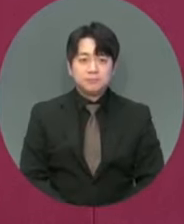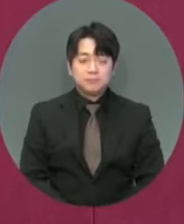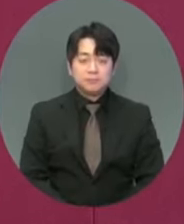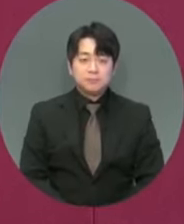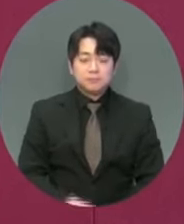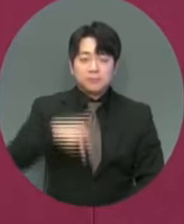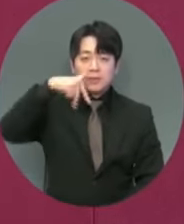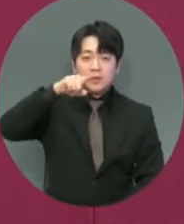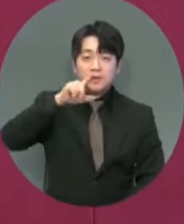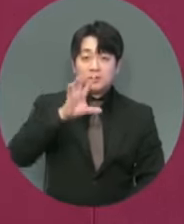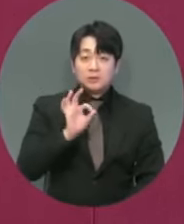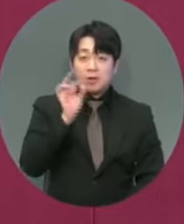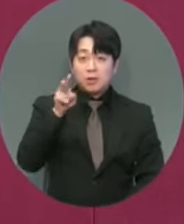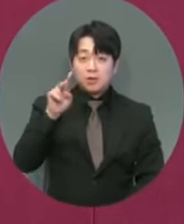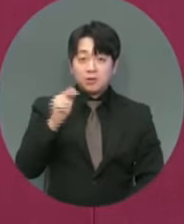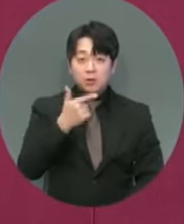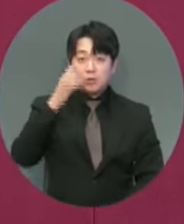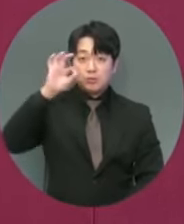정연욱 의원,